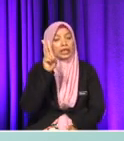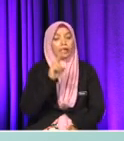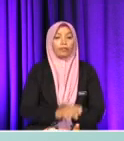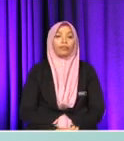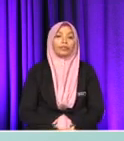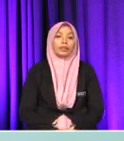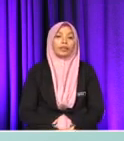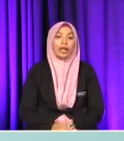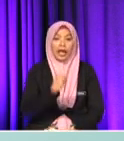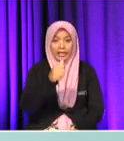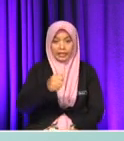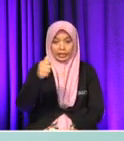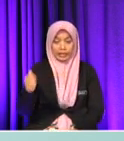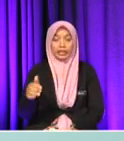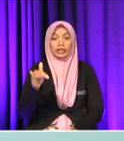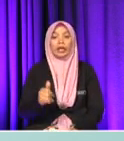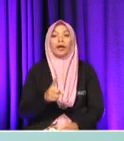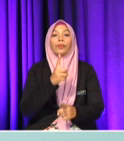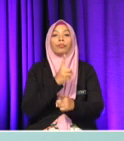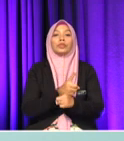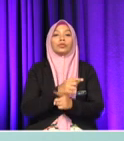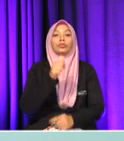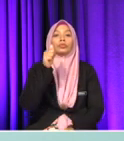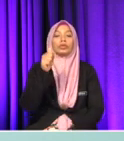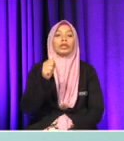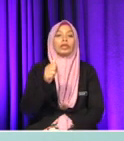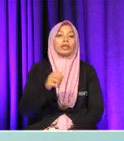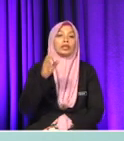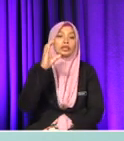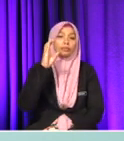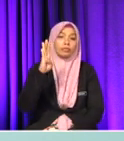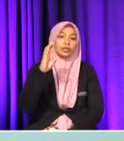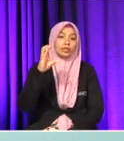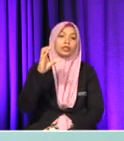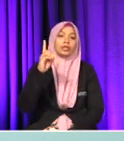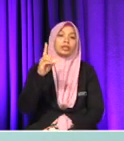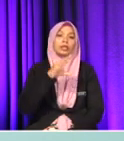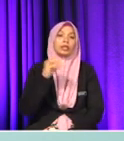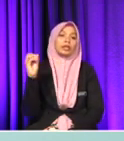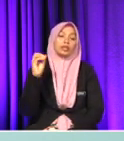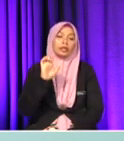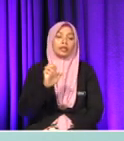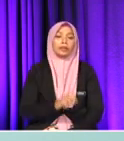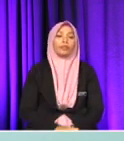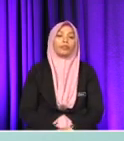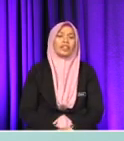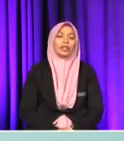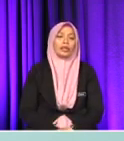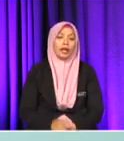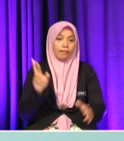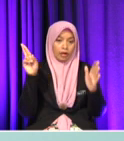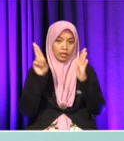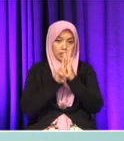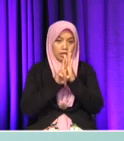yang sesuai digunakan dengan menulis ABC dan d pada ruang jawaban Oke jadi murid-murid lihat aja 4 ya pena